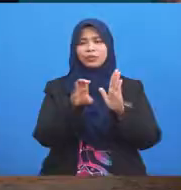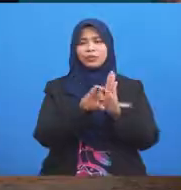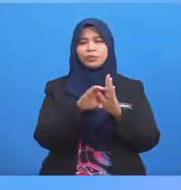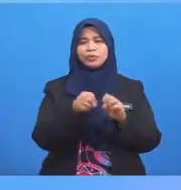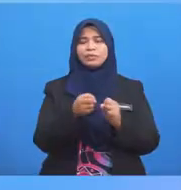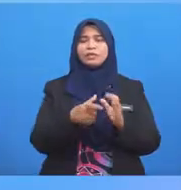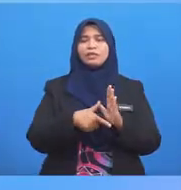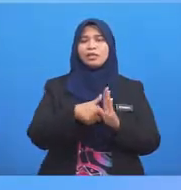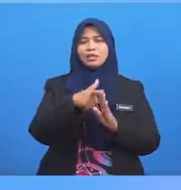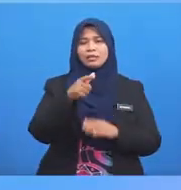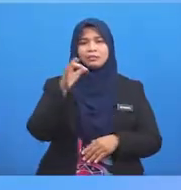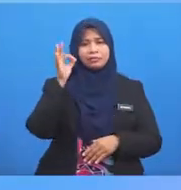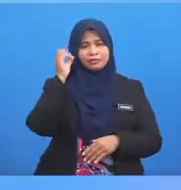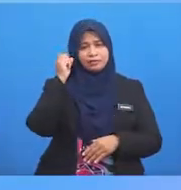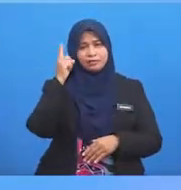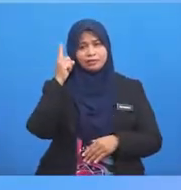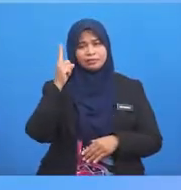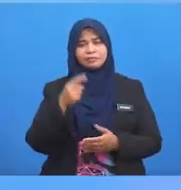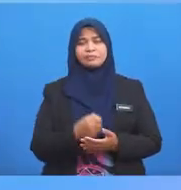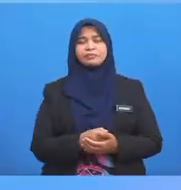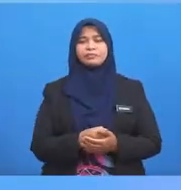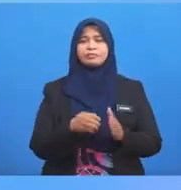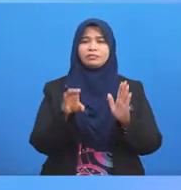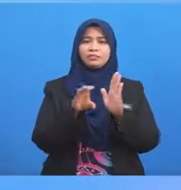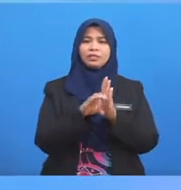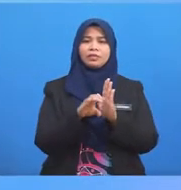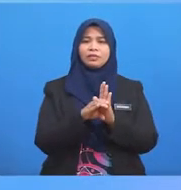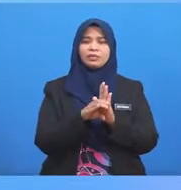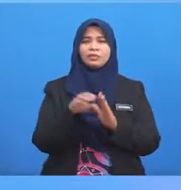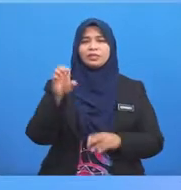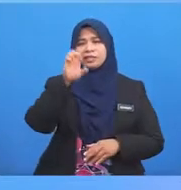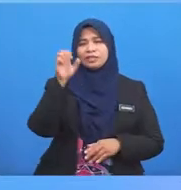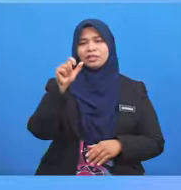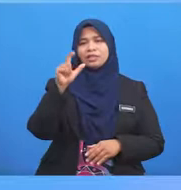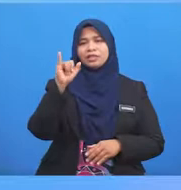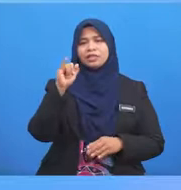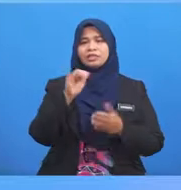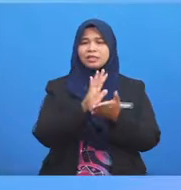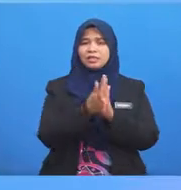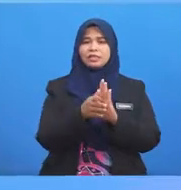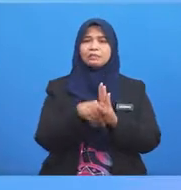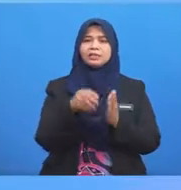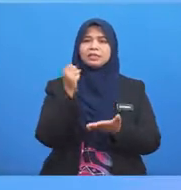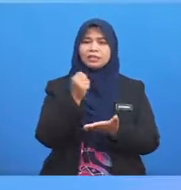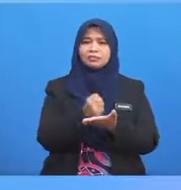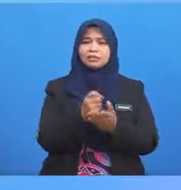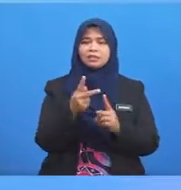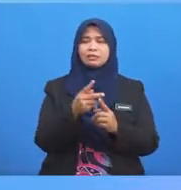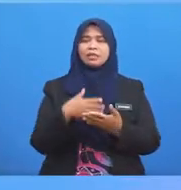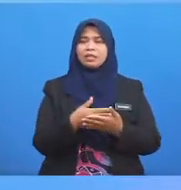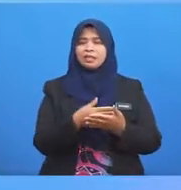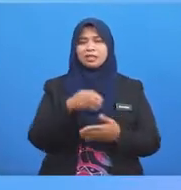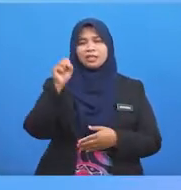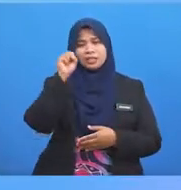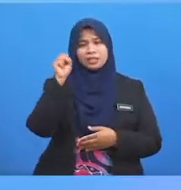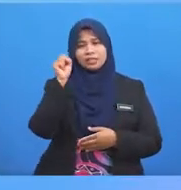faham. Contoh Al-Kafalah ialah Encik Ali menjadi penjamin kepada anak